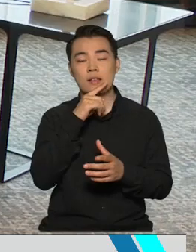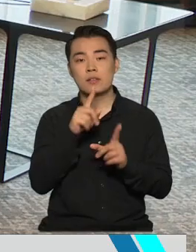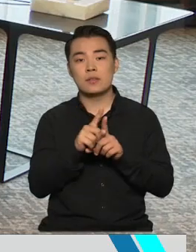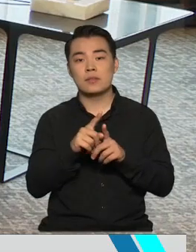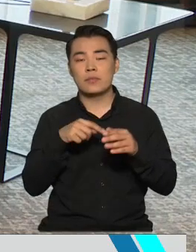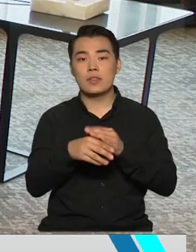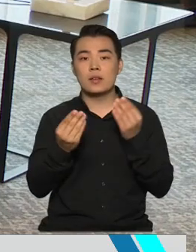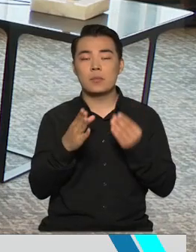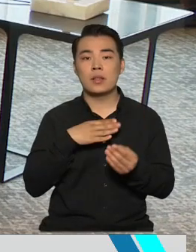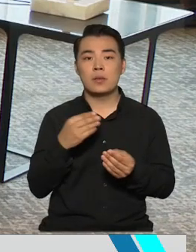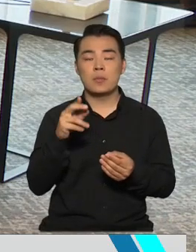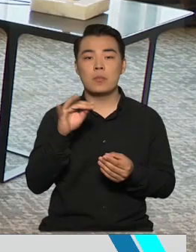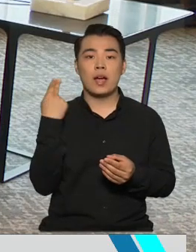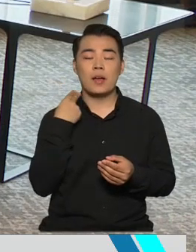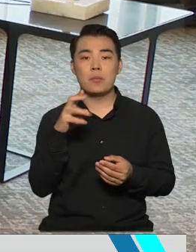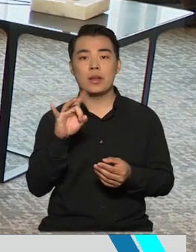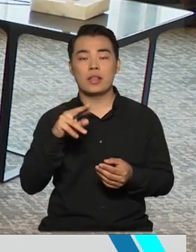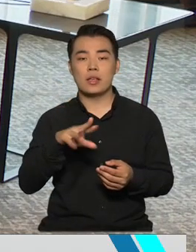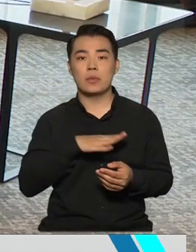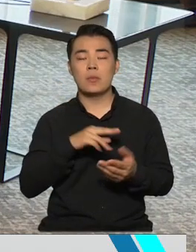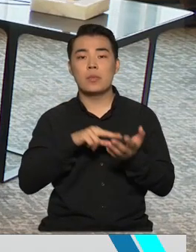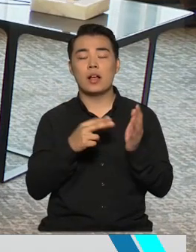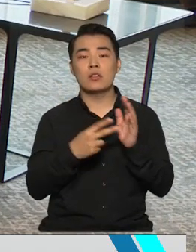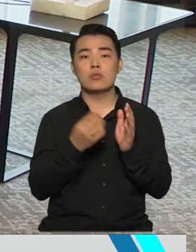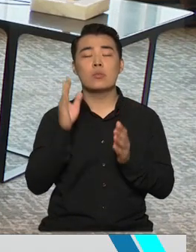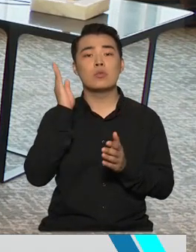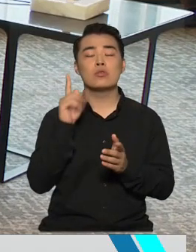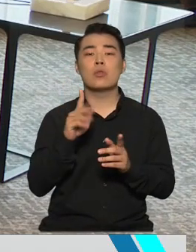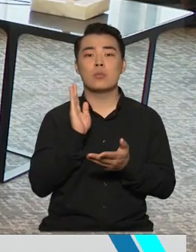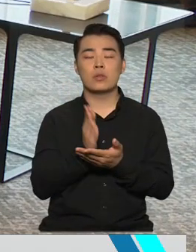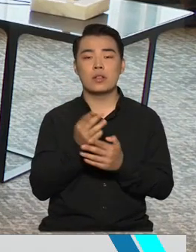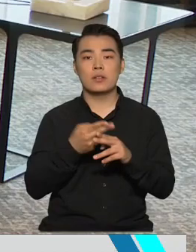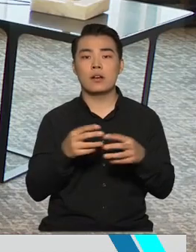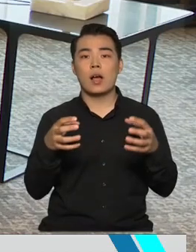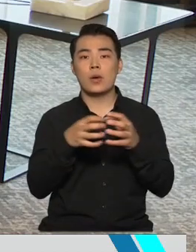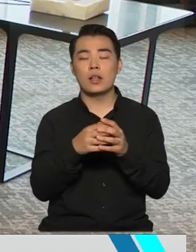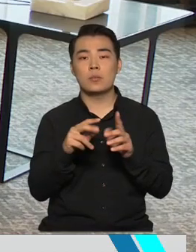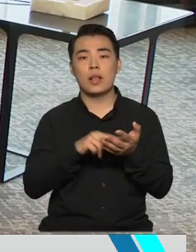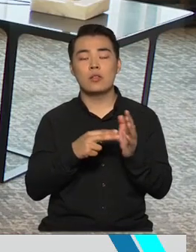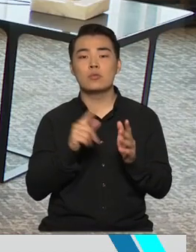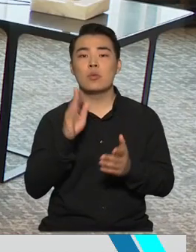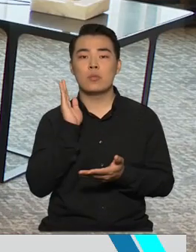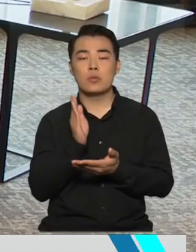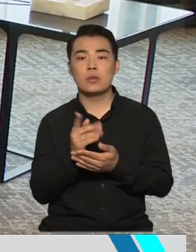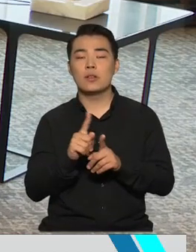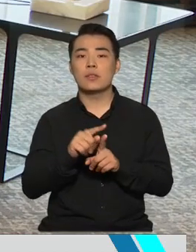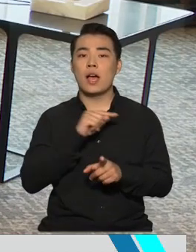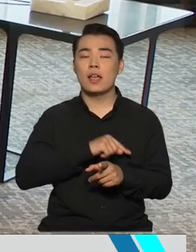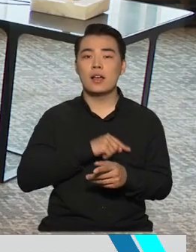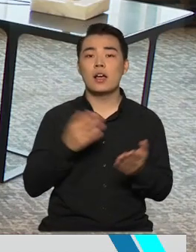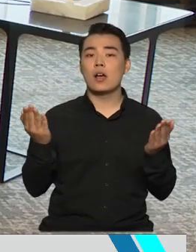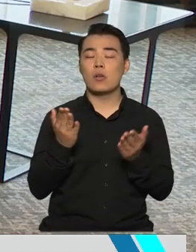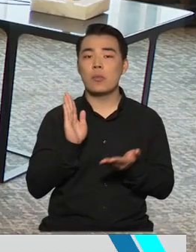сенсационно обыграла Великобританию. Какую планку ставишь для себя и для команды в этот раз? Какая атмосфера в команде? Какое настроение? Какие